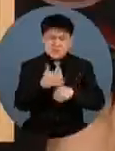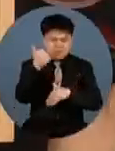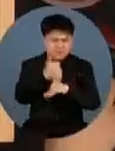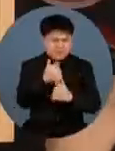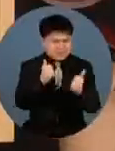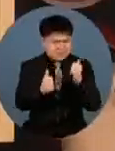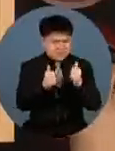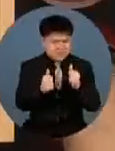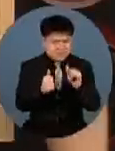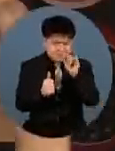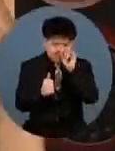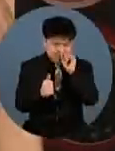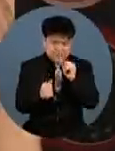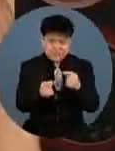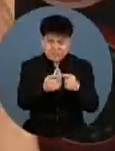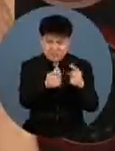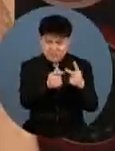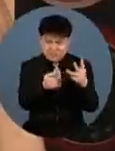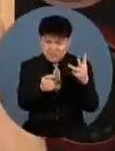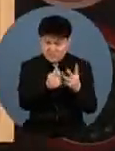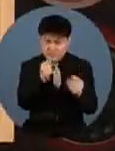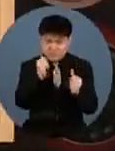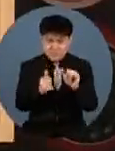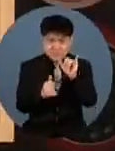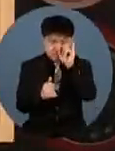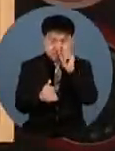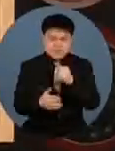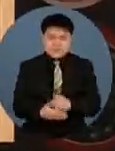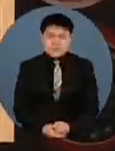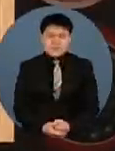22일부터 3번기가 진행됩니다.